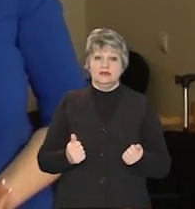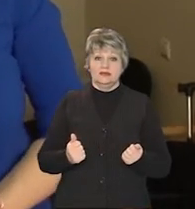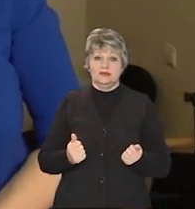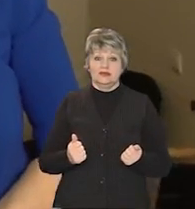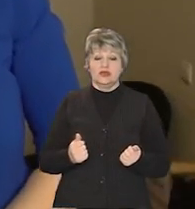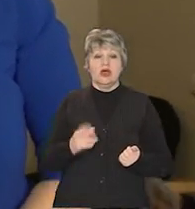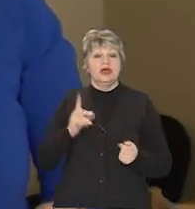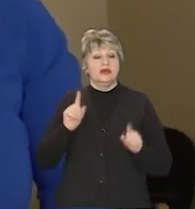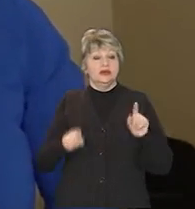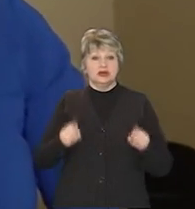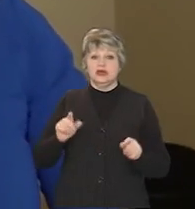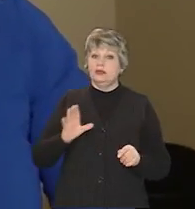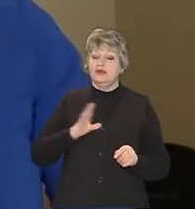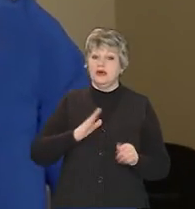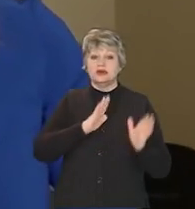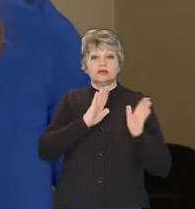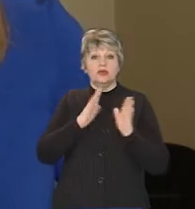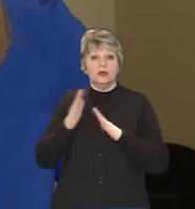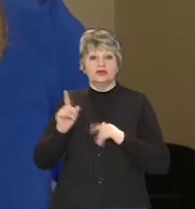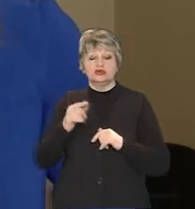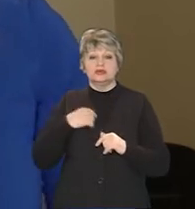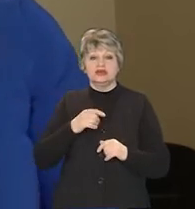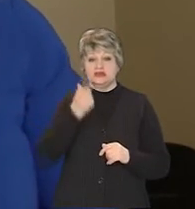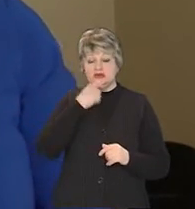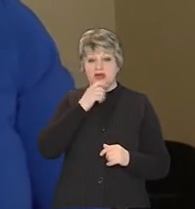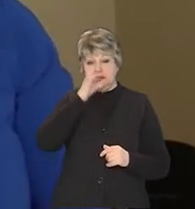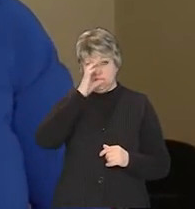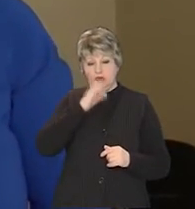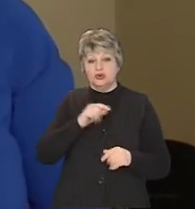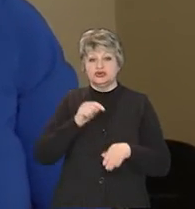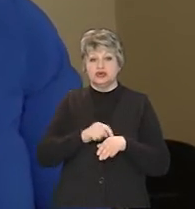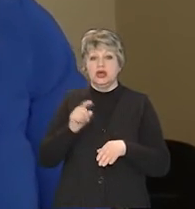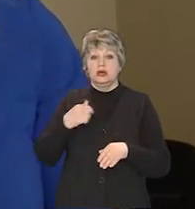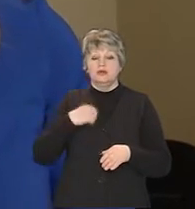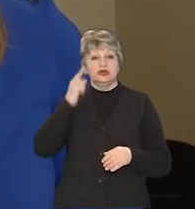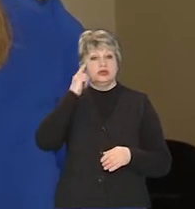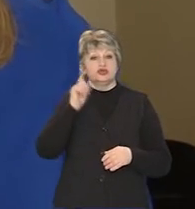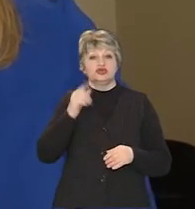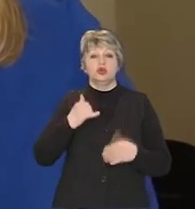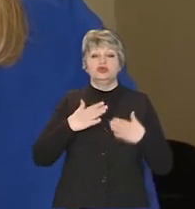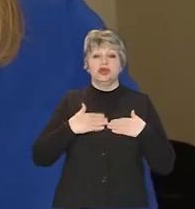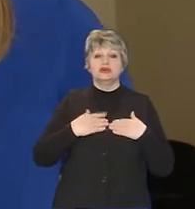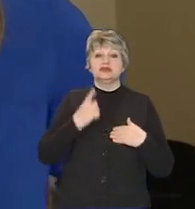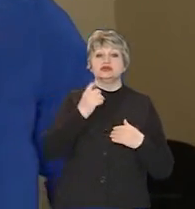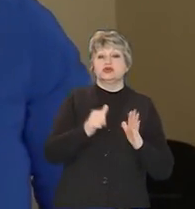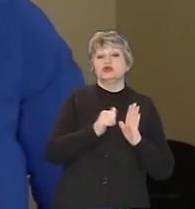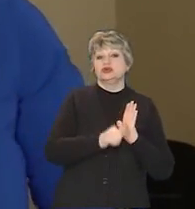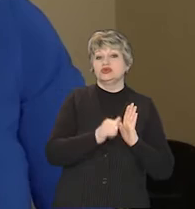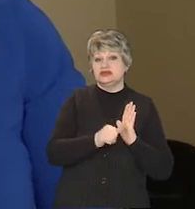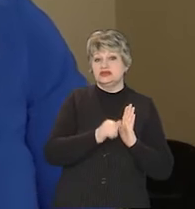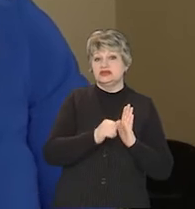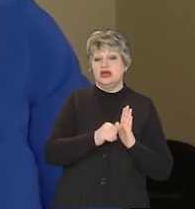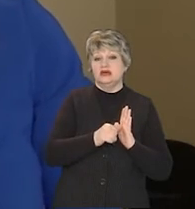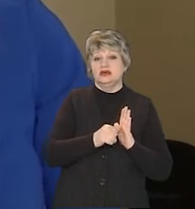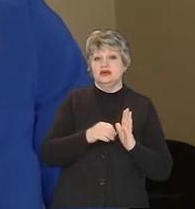верхнего давления. Но иногда бывают моменты, что мы себя плохо чувствуем и ожидаем, например, что у нас давление 160